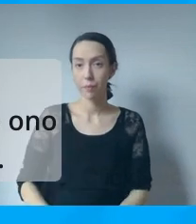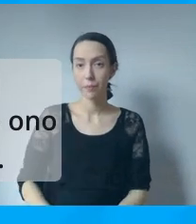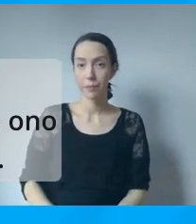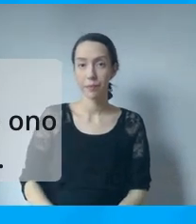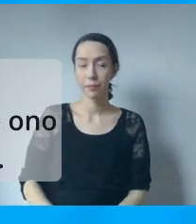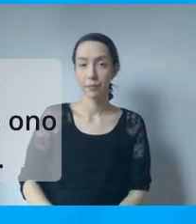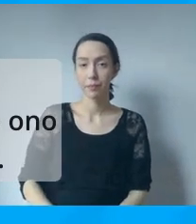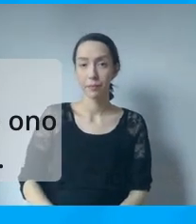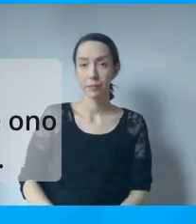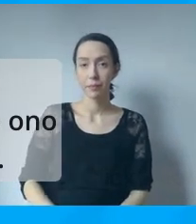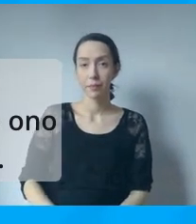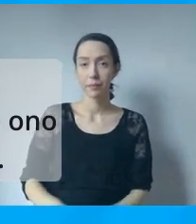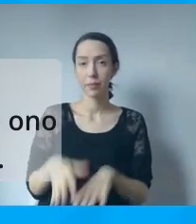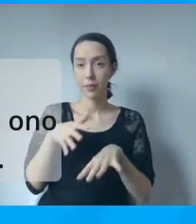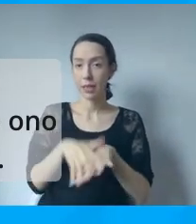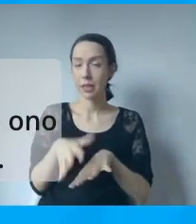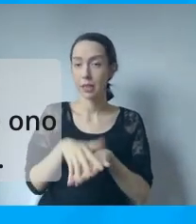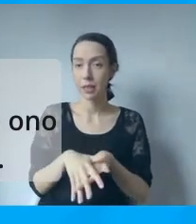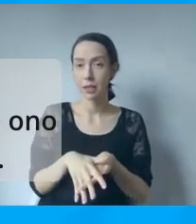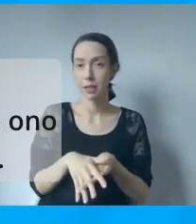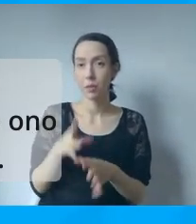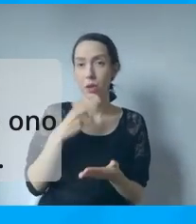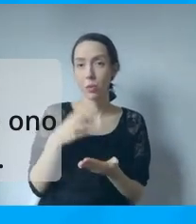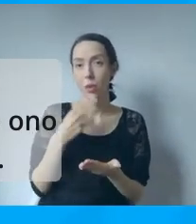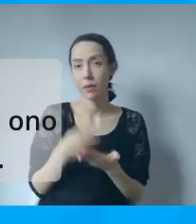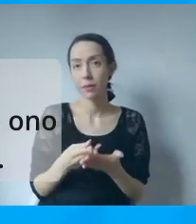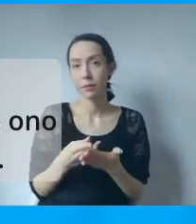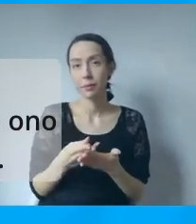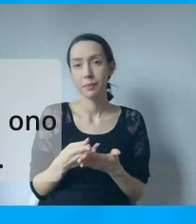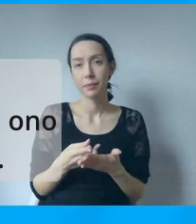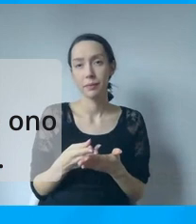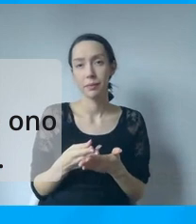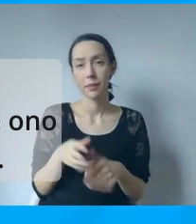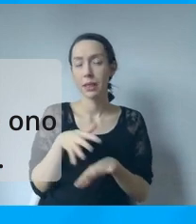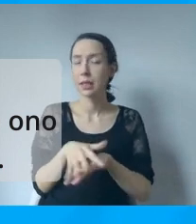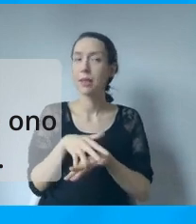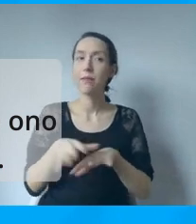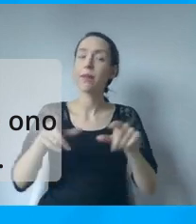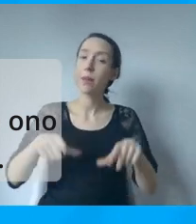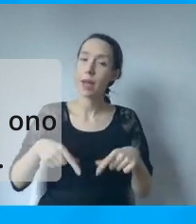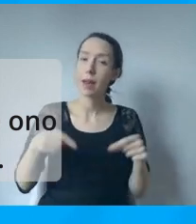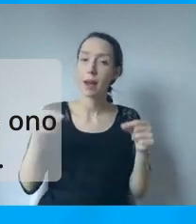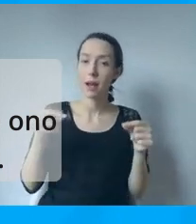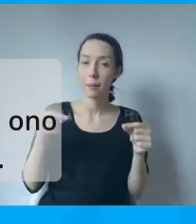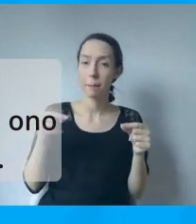Ale system, odpowiadając szczerze, system automatycznie tutaj wybiera